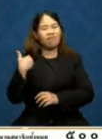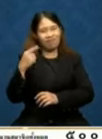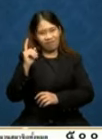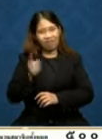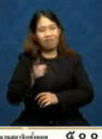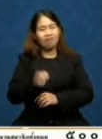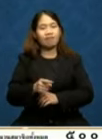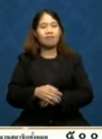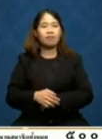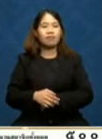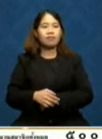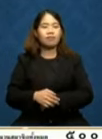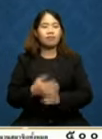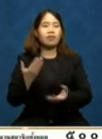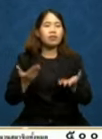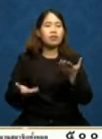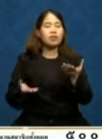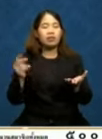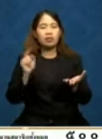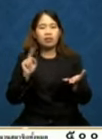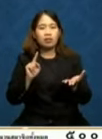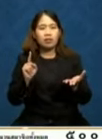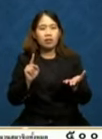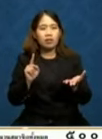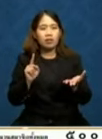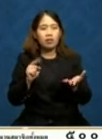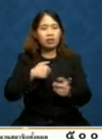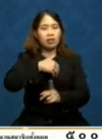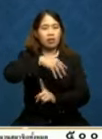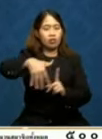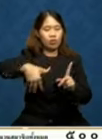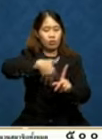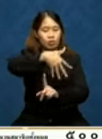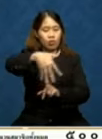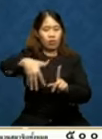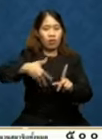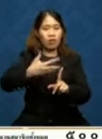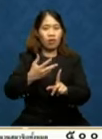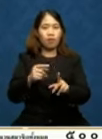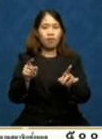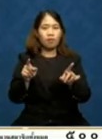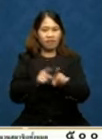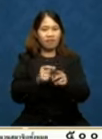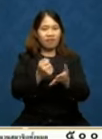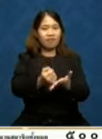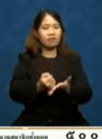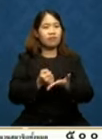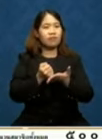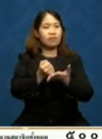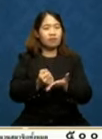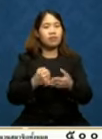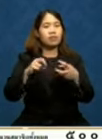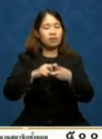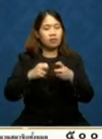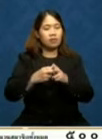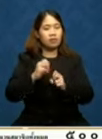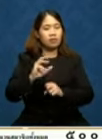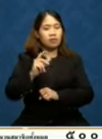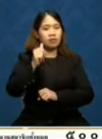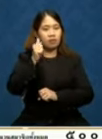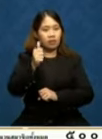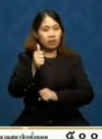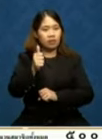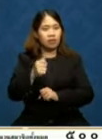ะครับอีกทั้งการที่จะสร้างสิ่งแวดล้อมให้เป็นอีกหนึ่งตัวช่วยนะครับในการที่จะแก้ปัญหาเหล่านี้ให้ยั่งยืน